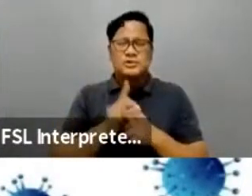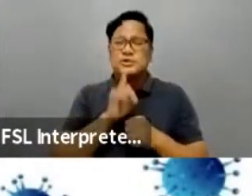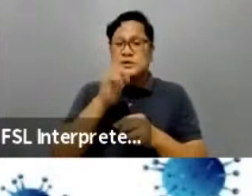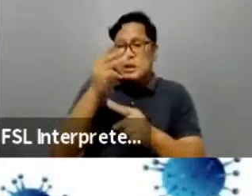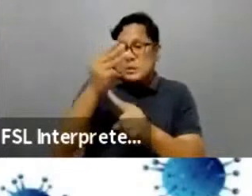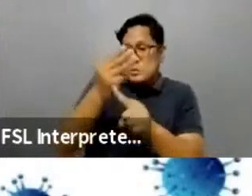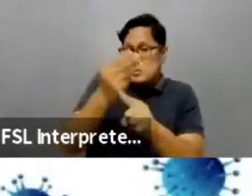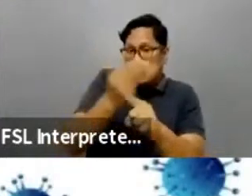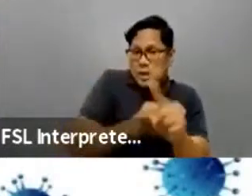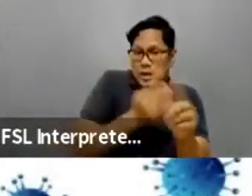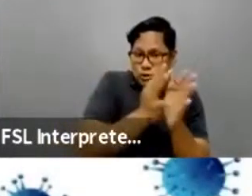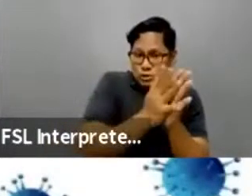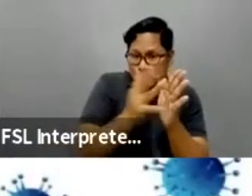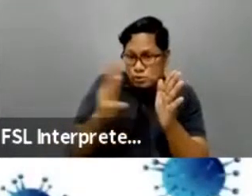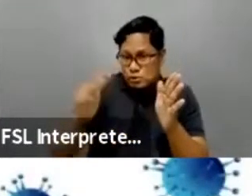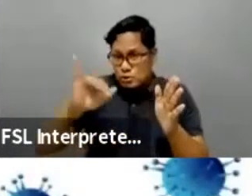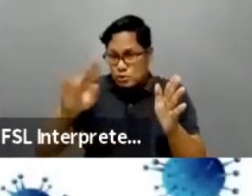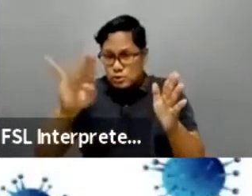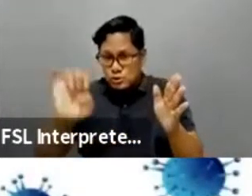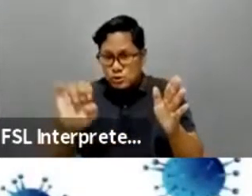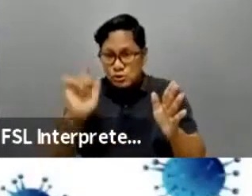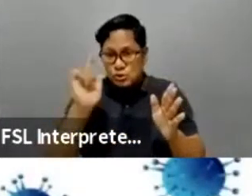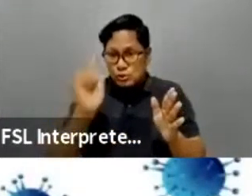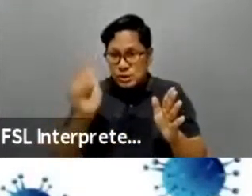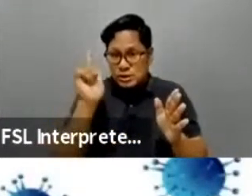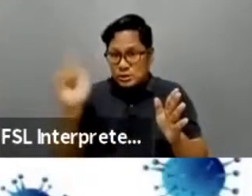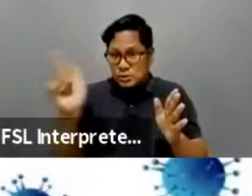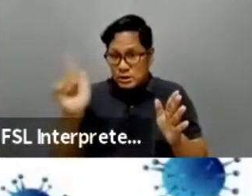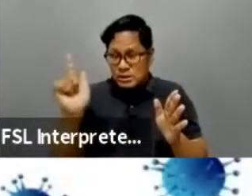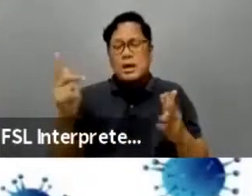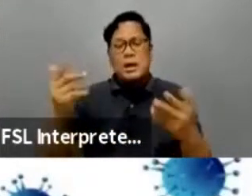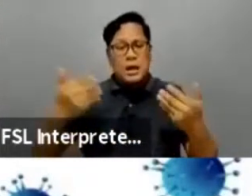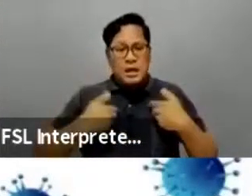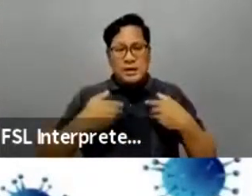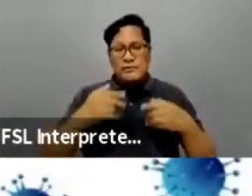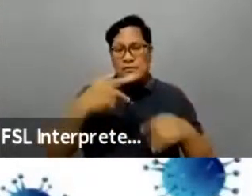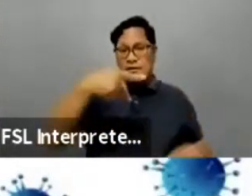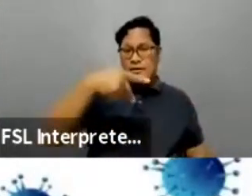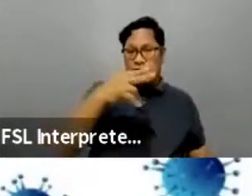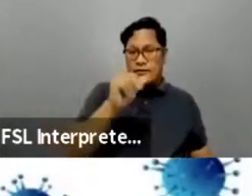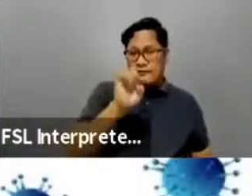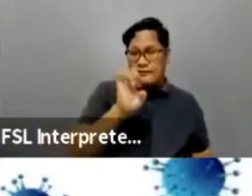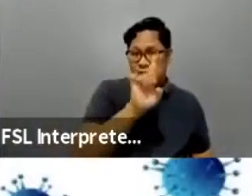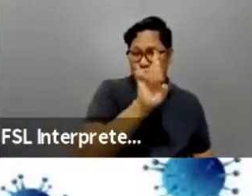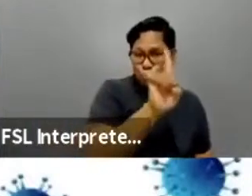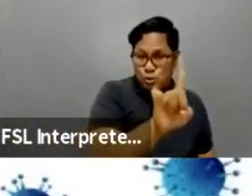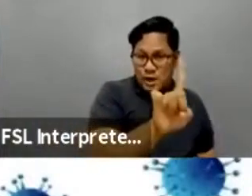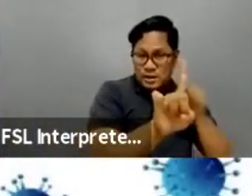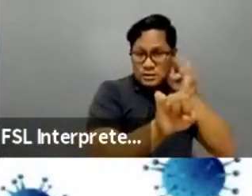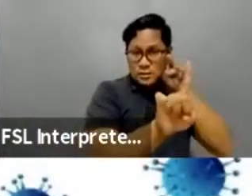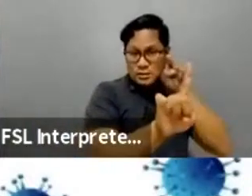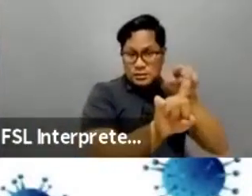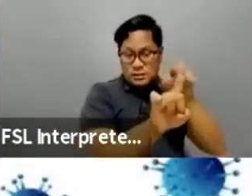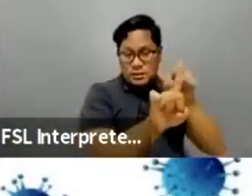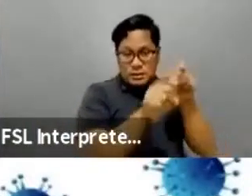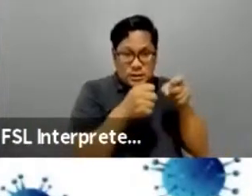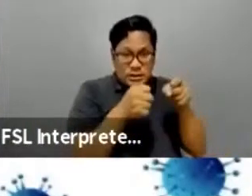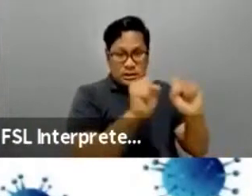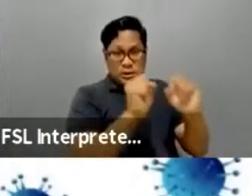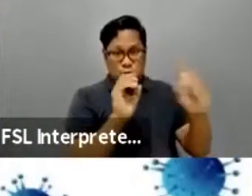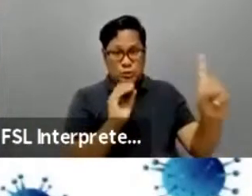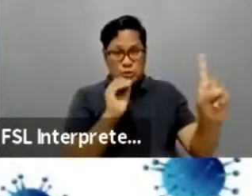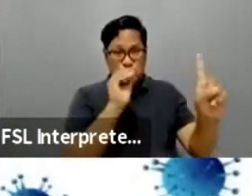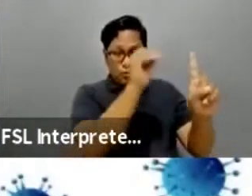June 2020, ay meron silang tinawag na Phase 1 at ang kanilang strategic objectives